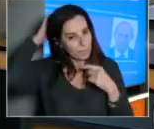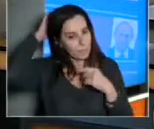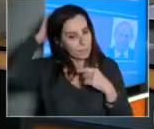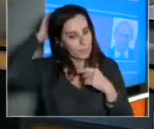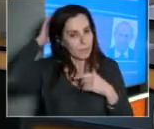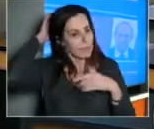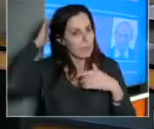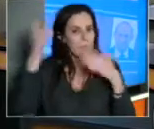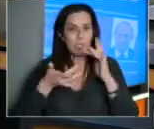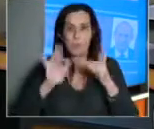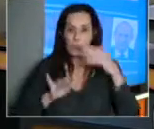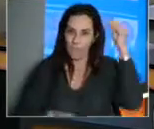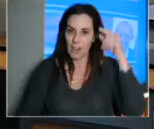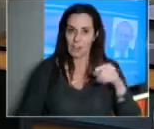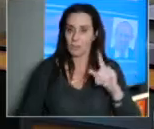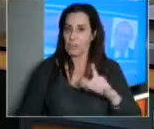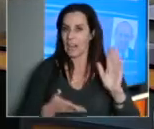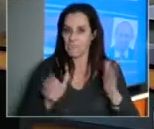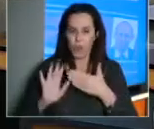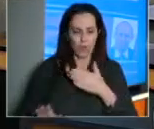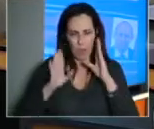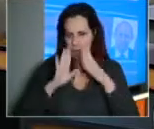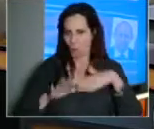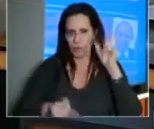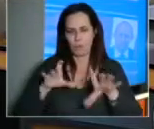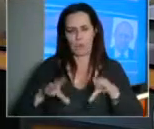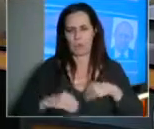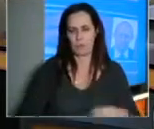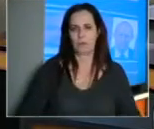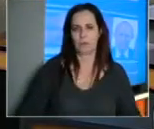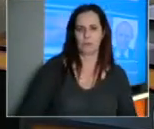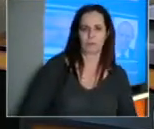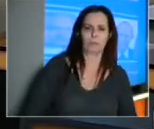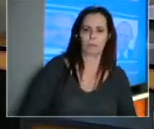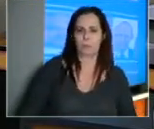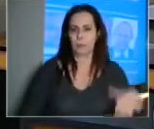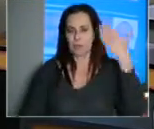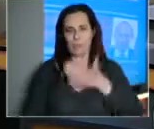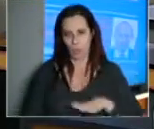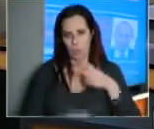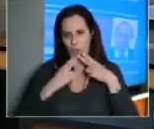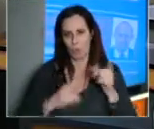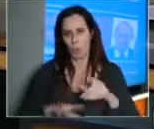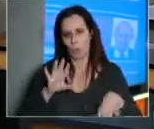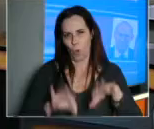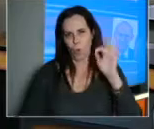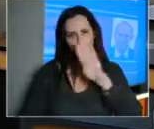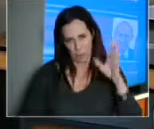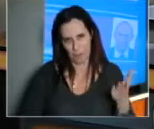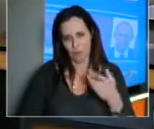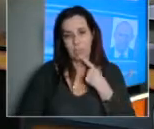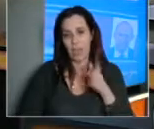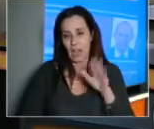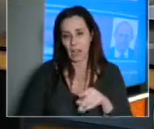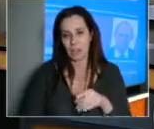לסיום הסכסוך עם הפלסטינים, הוא יהיה כרוך בפינוי התנחלויות, תאמיני לי שרוב הציבור יסכים. אם מדינת ישראל הייתה רוצה פתרון כזה, היא לא הייתה מצביעה לבנימין נתניהו, ואני